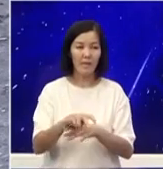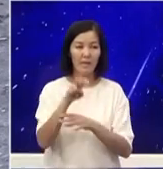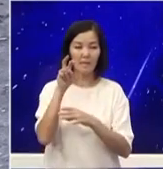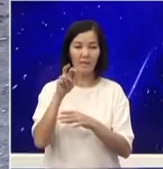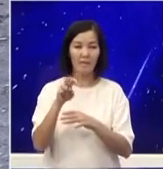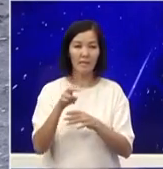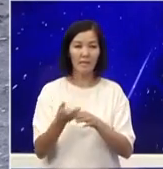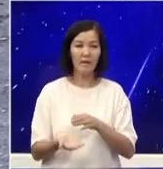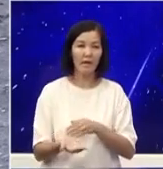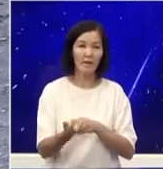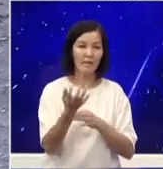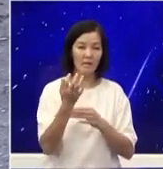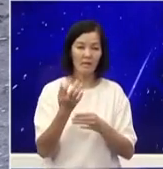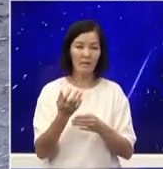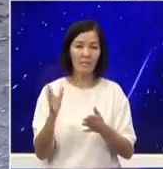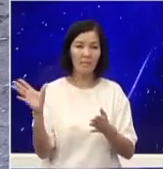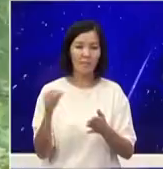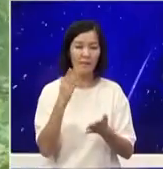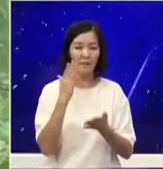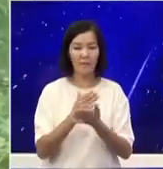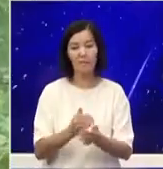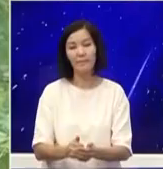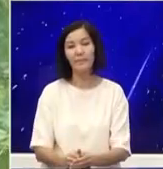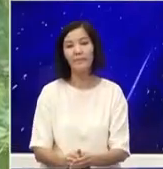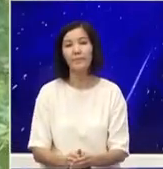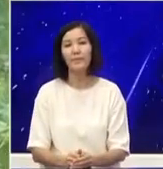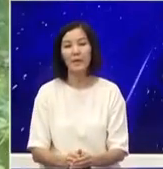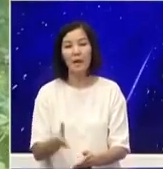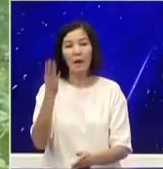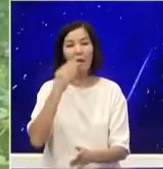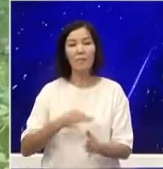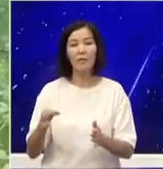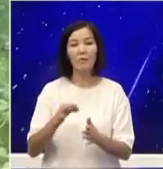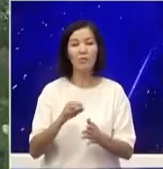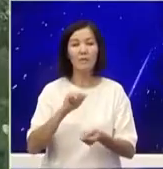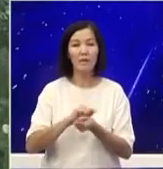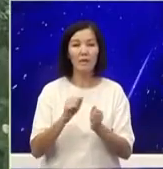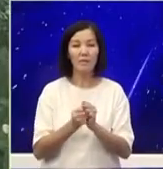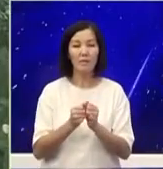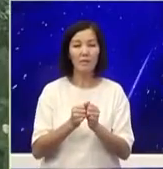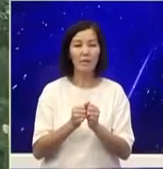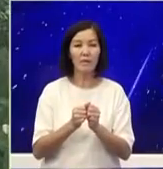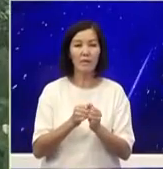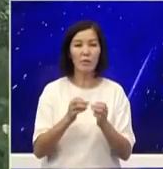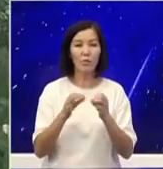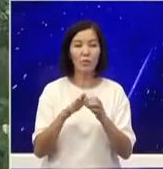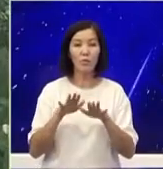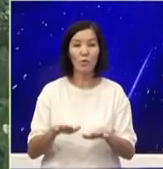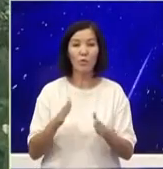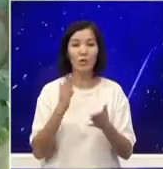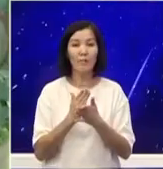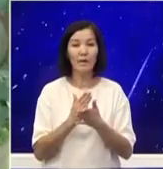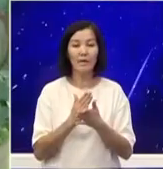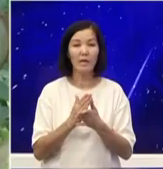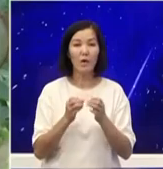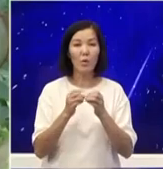деген сияқты көліктер ол жұмылдырылып отырады. Облыста қатты тұрмыстық қалдықтардың 14 полигоны бар, алайда олардың